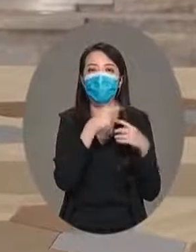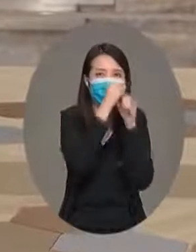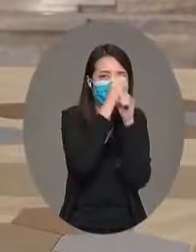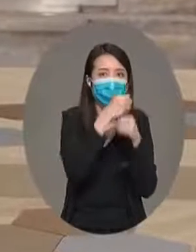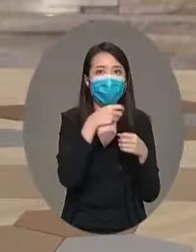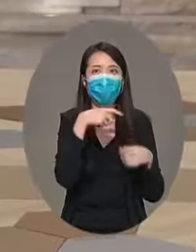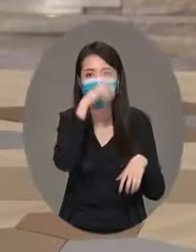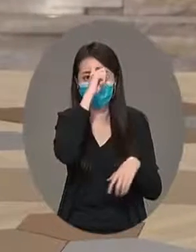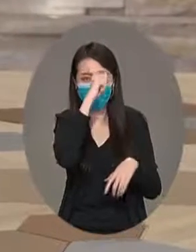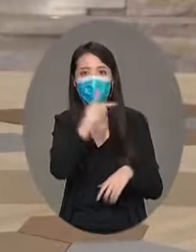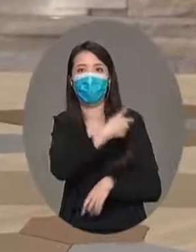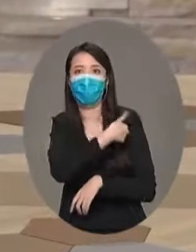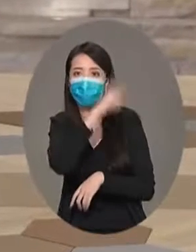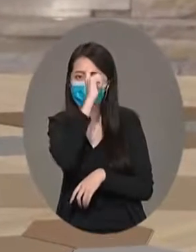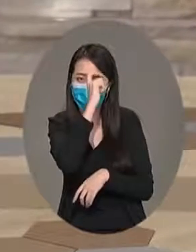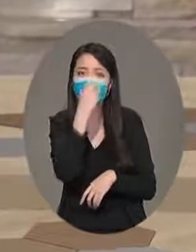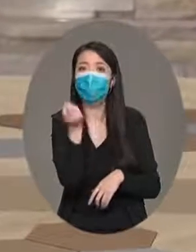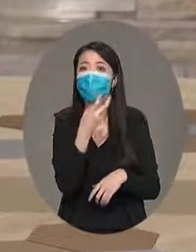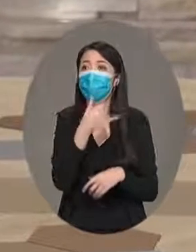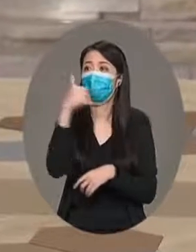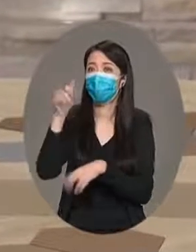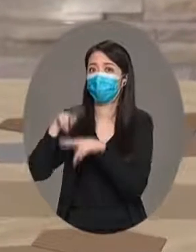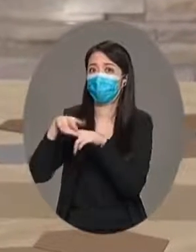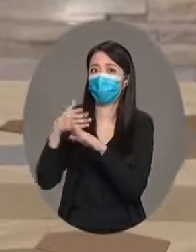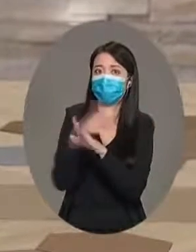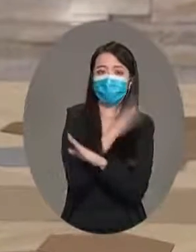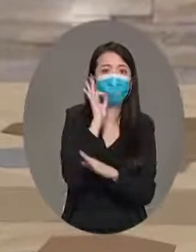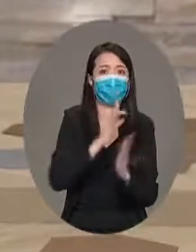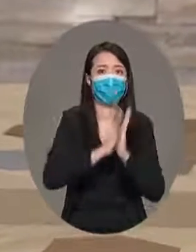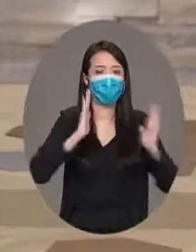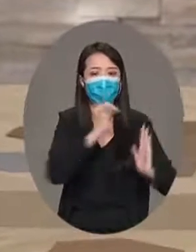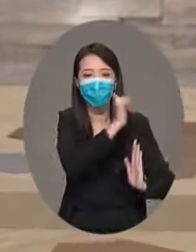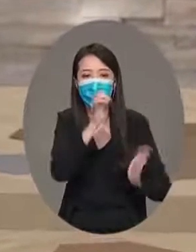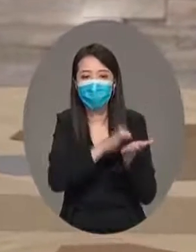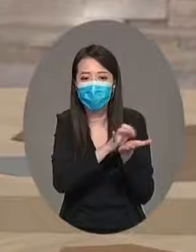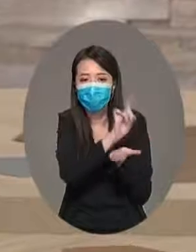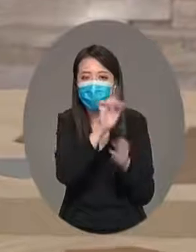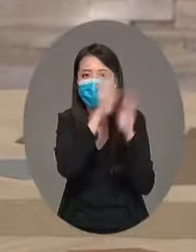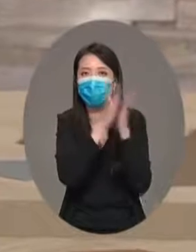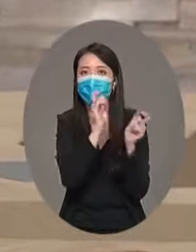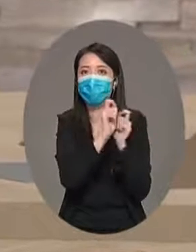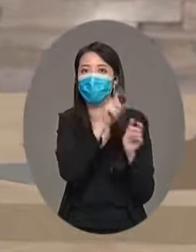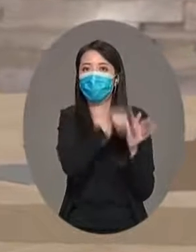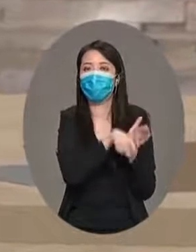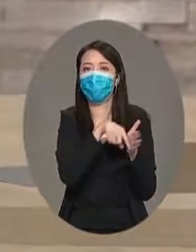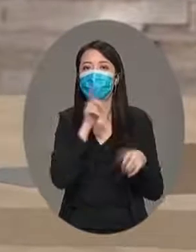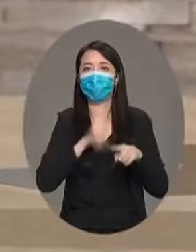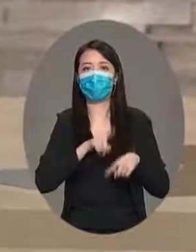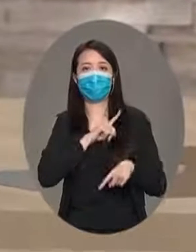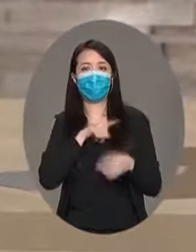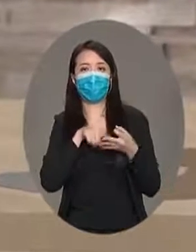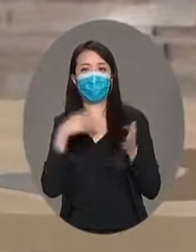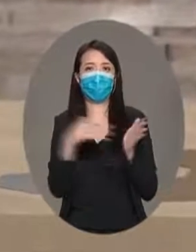疫苗接種記錄，以及去內地之前3星期內的行蹤等，是需要實名制登